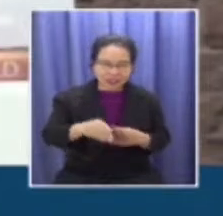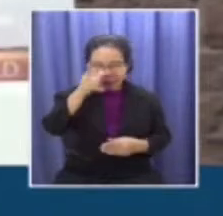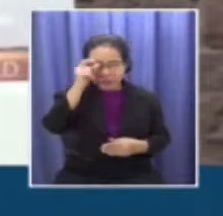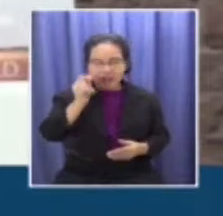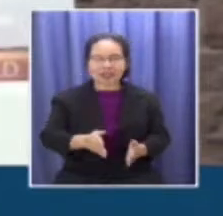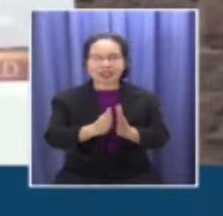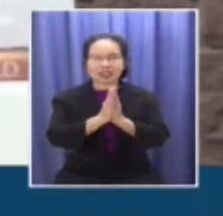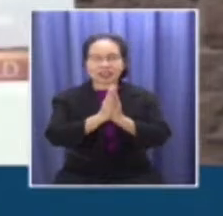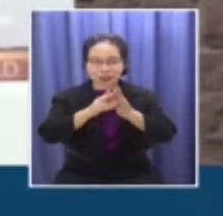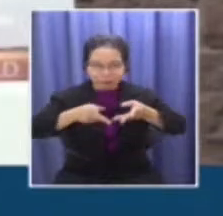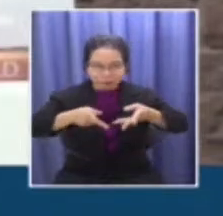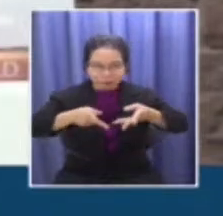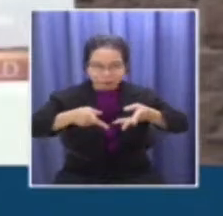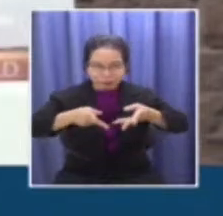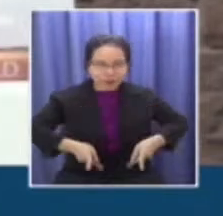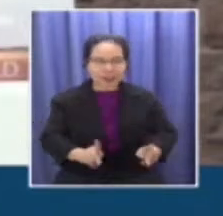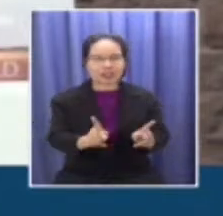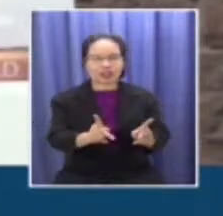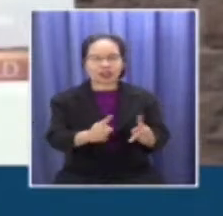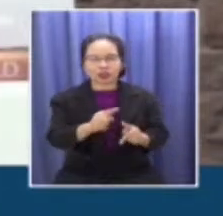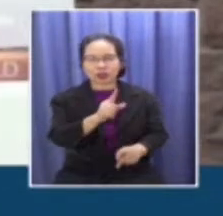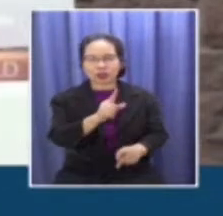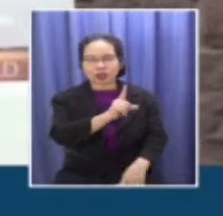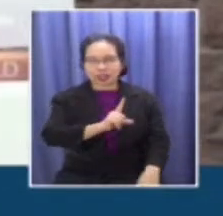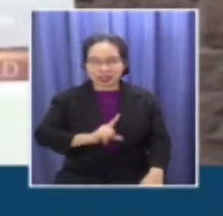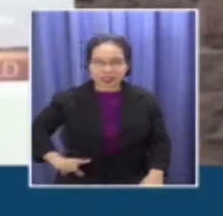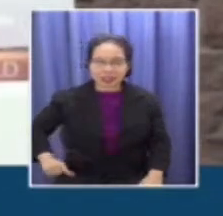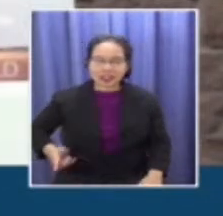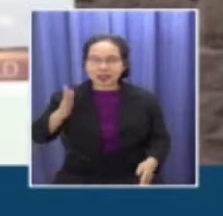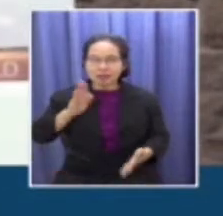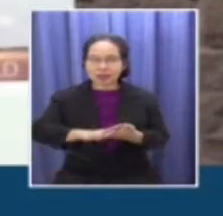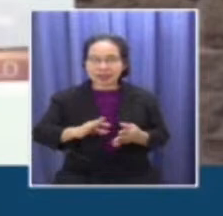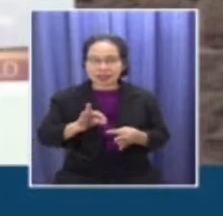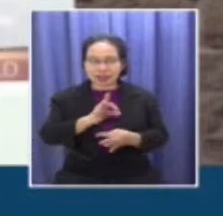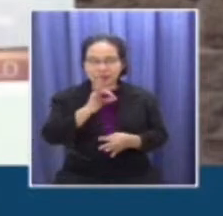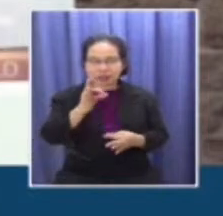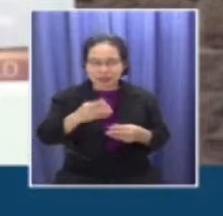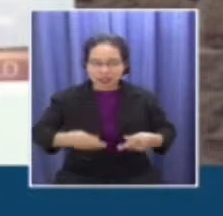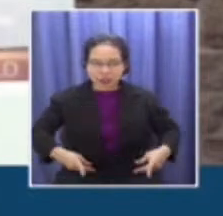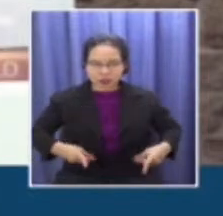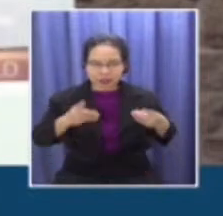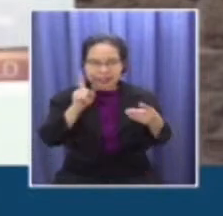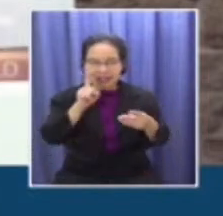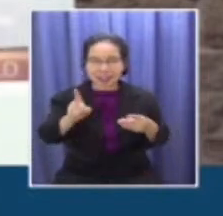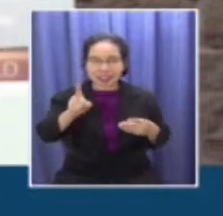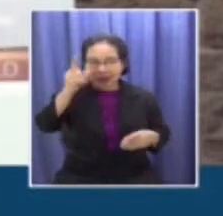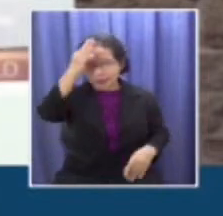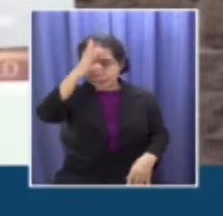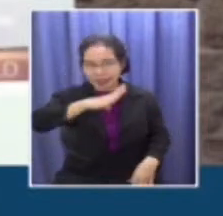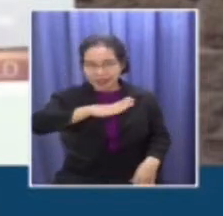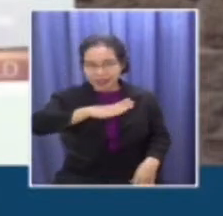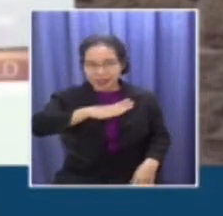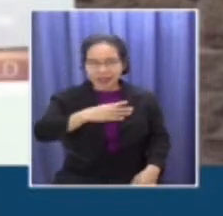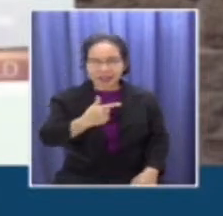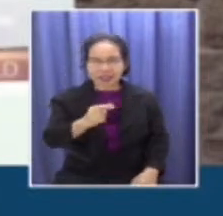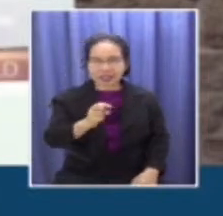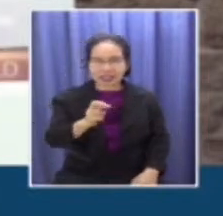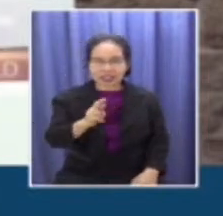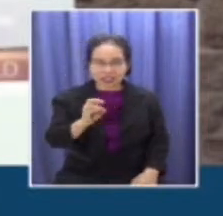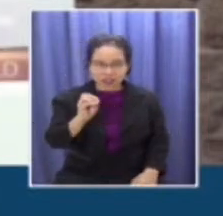mprako ne te ahomane mu ɛnyɛ nokorɛ da ahomane no